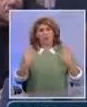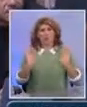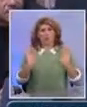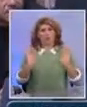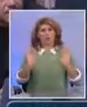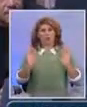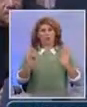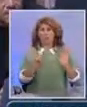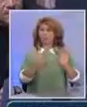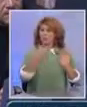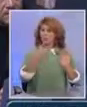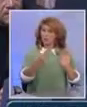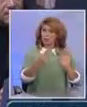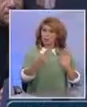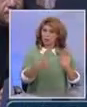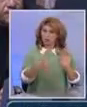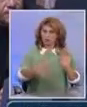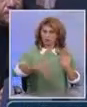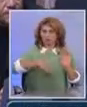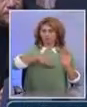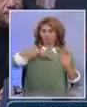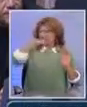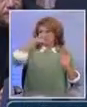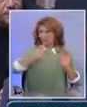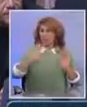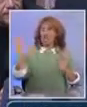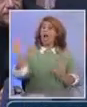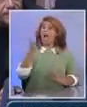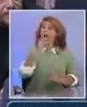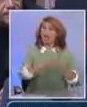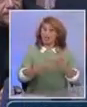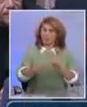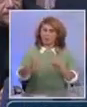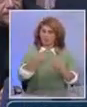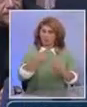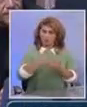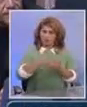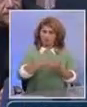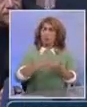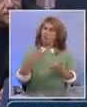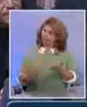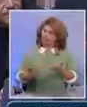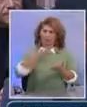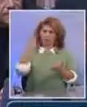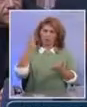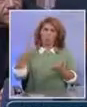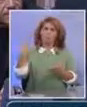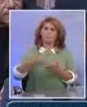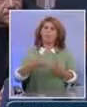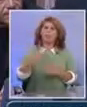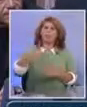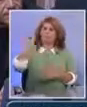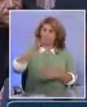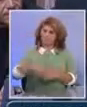πραγματικά άνω ποταμών, ότι αν κάποιος αποτυγχάνει στις γραπτές εξετάσεις, θα έχει το δικαίωμα και μετά από 15